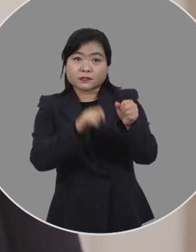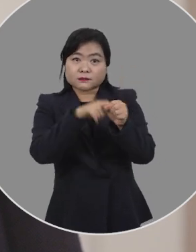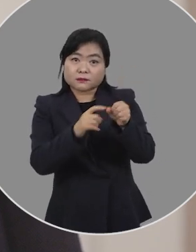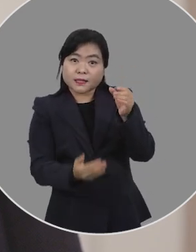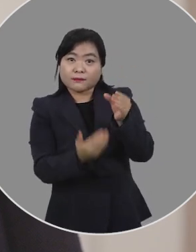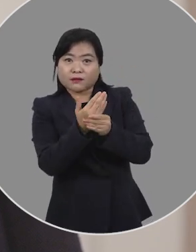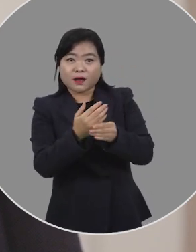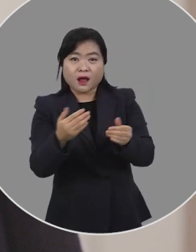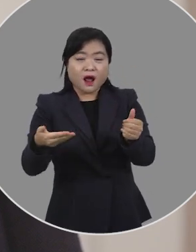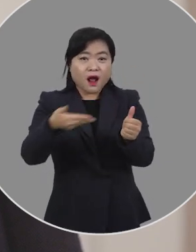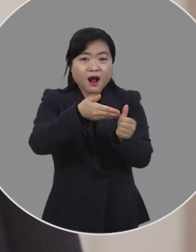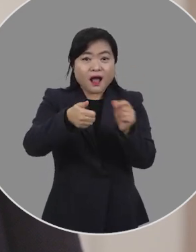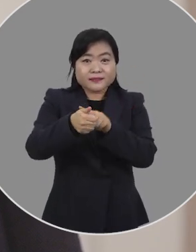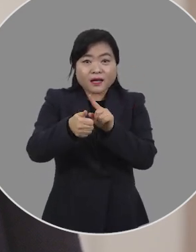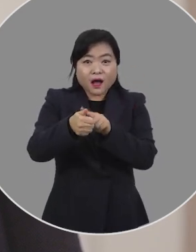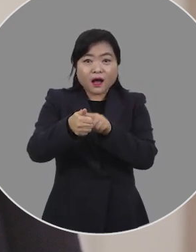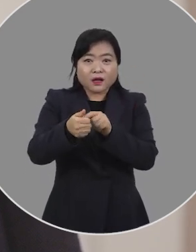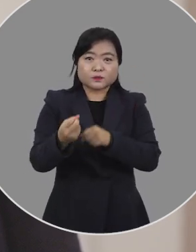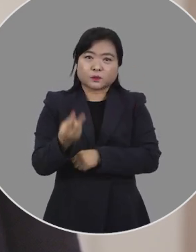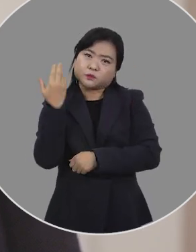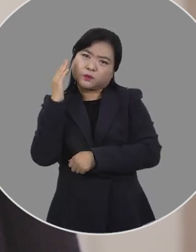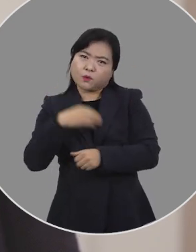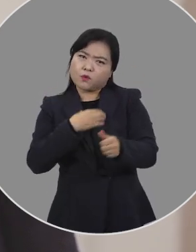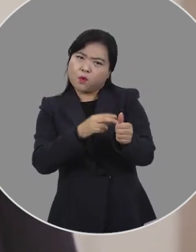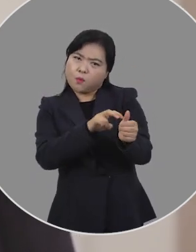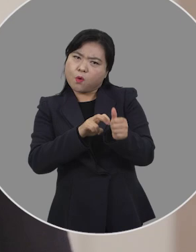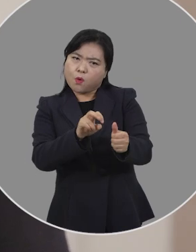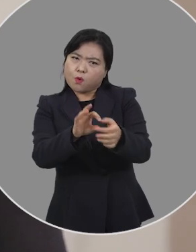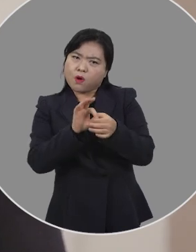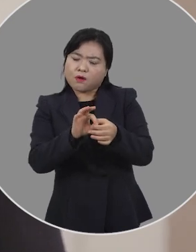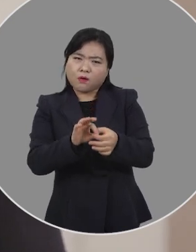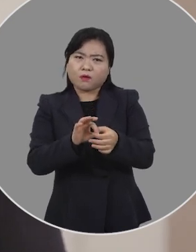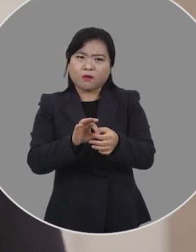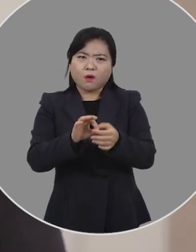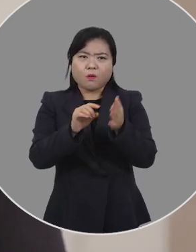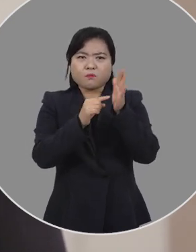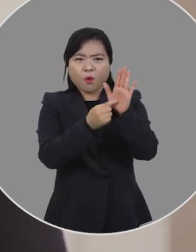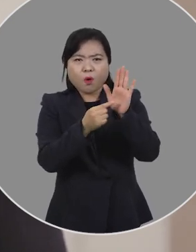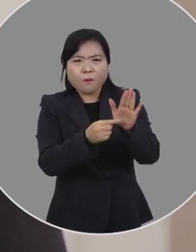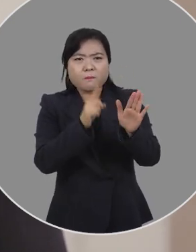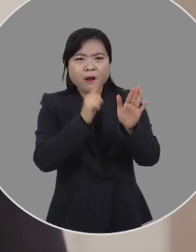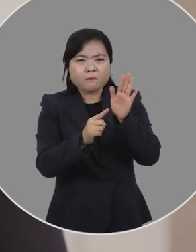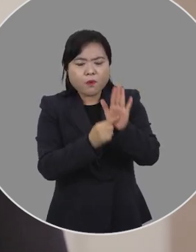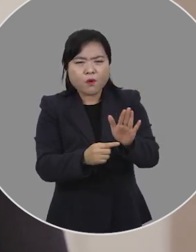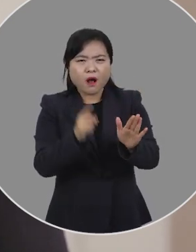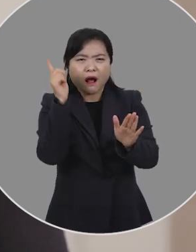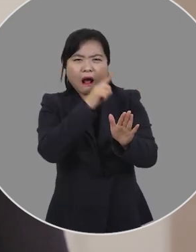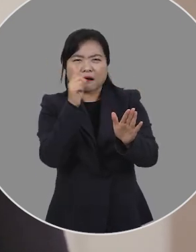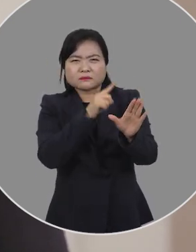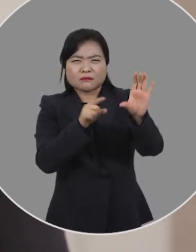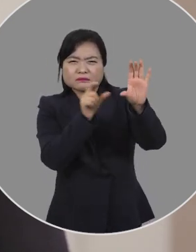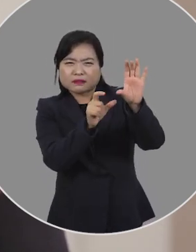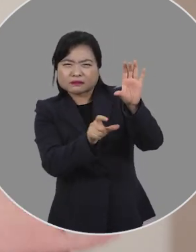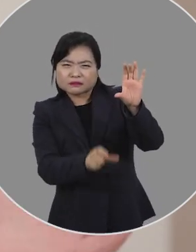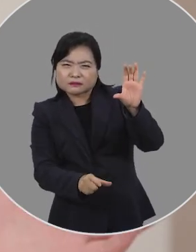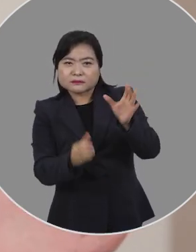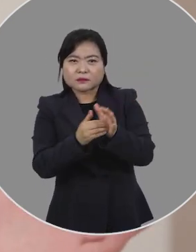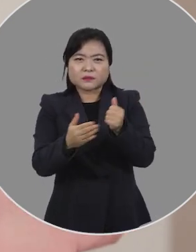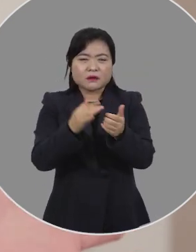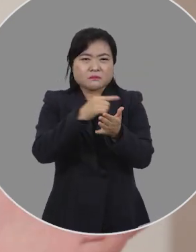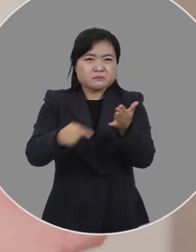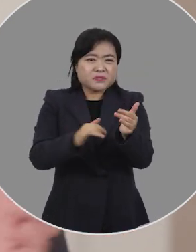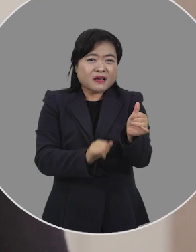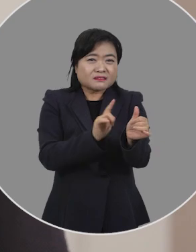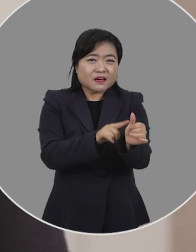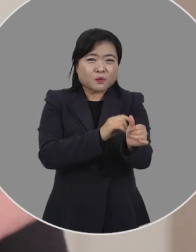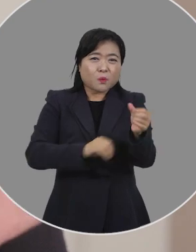역사적 사건의 가해자는 물론이고 최근에 이제 뭐 그 혐오 관련한 표현 또 악성 댓글 이런 걸로 이제 피해자를 또 극단적인